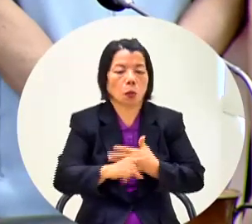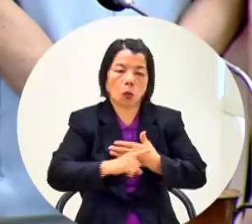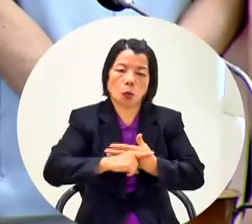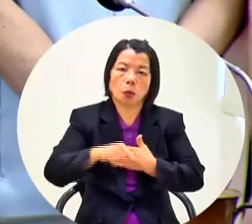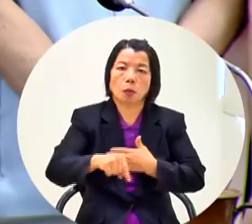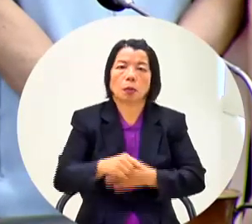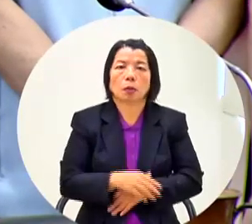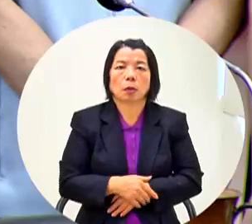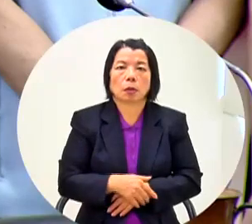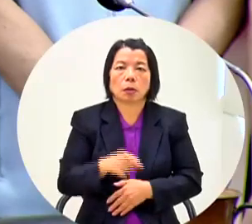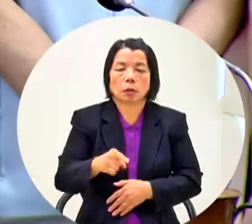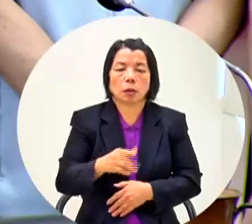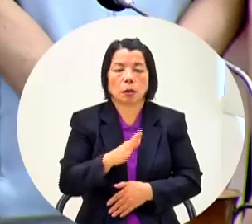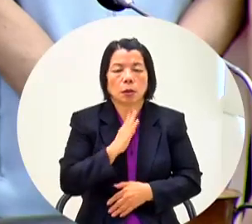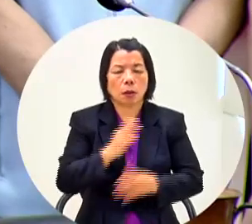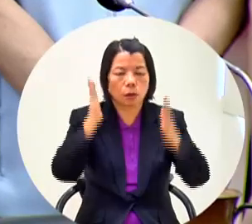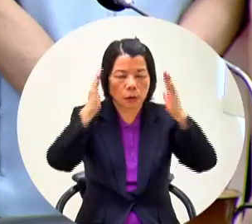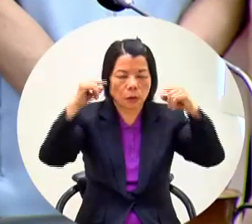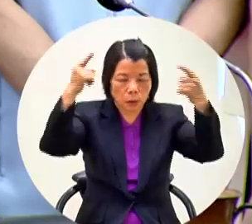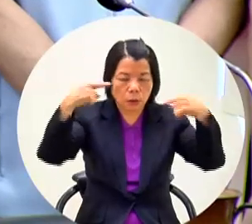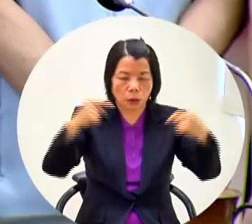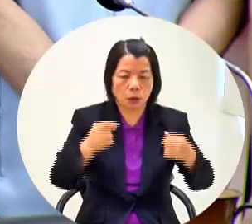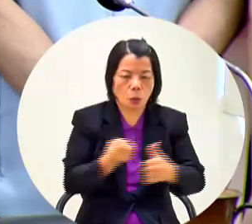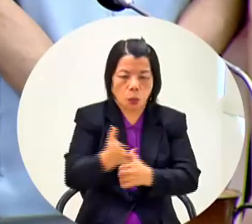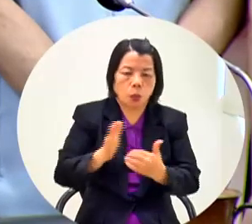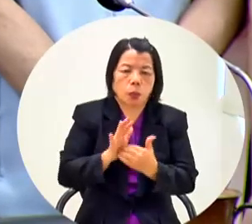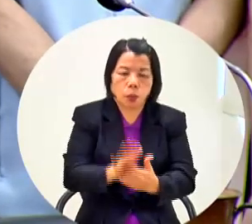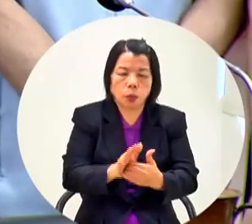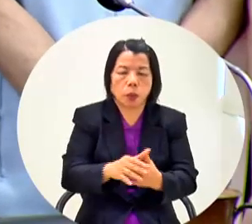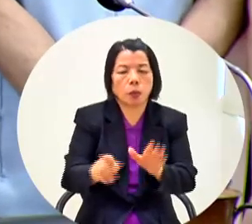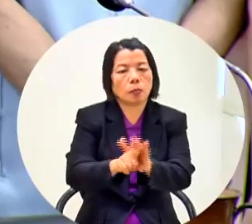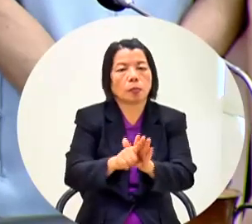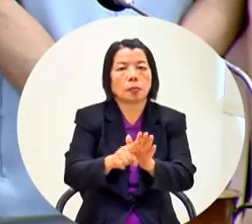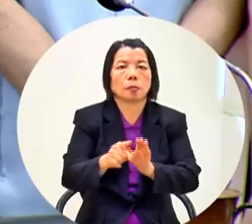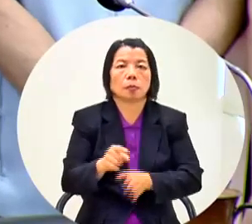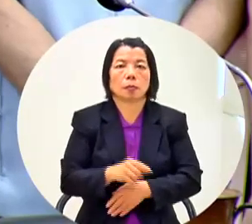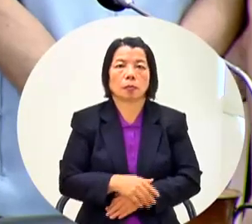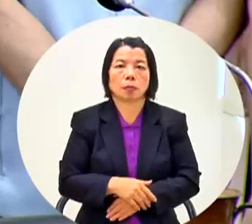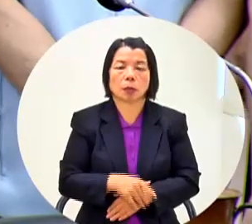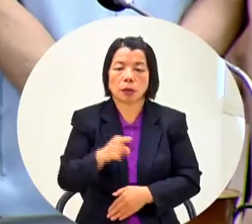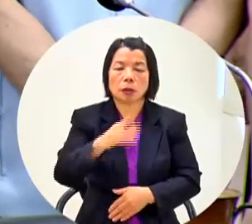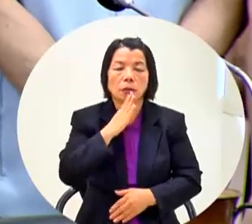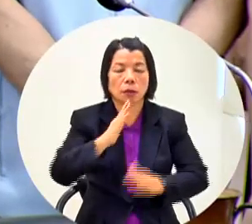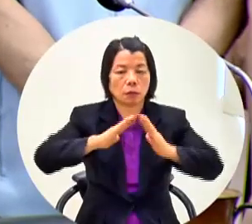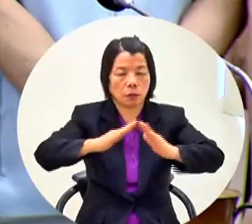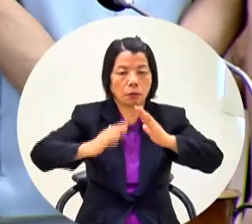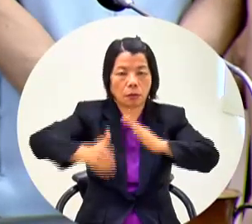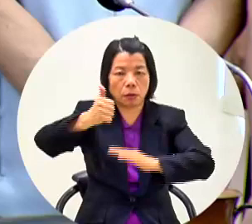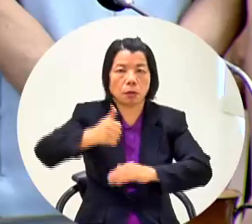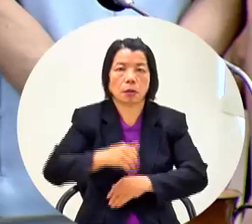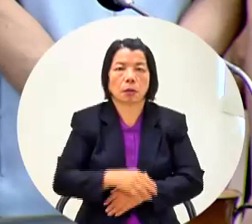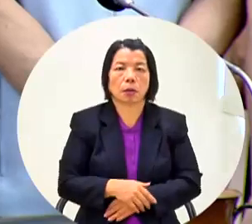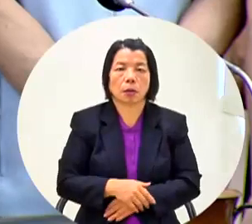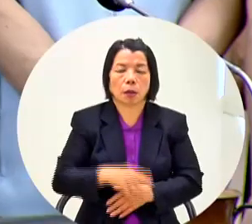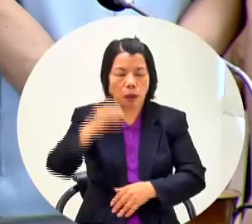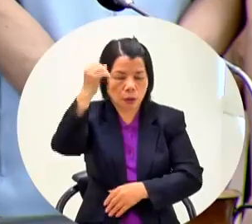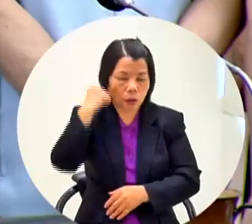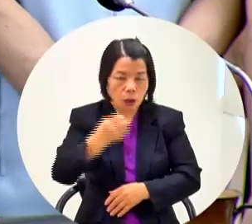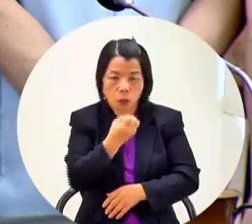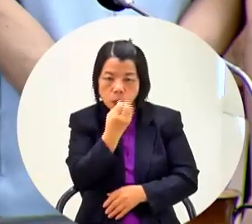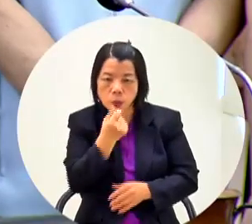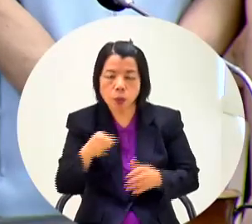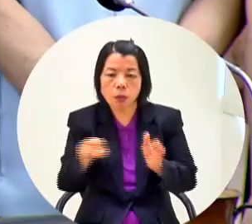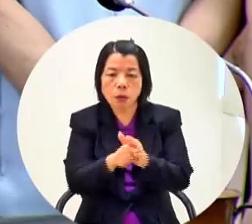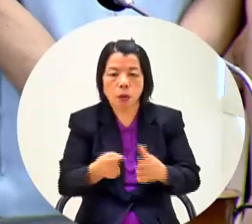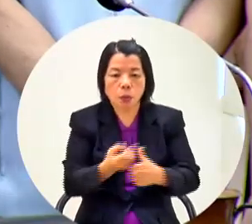个非常正常的一个防疫演练，而且这个是市长你在最早的时候，当我们有疫情的